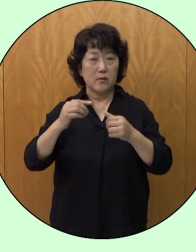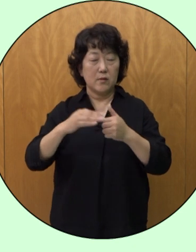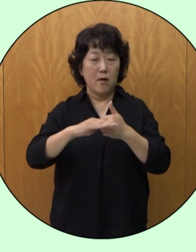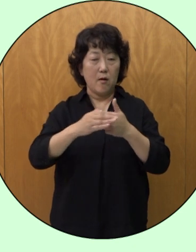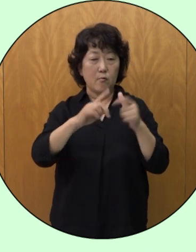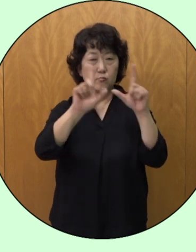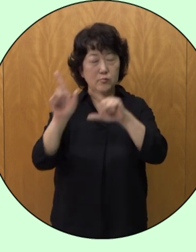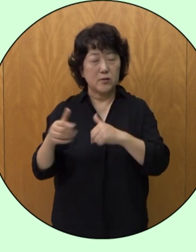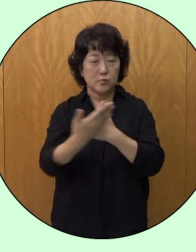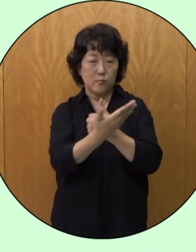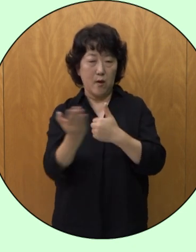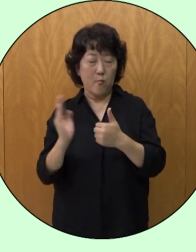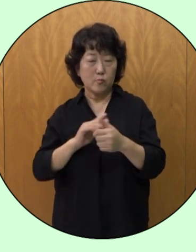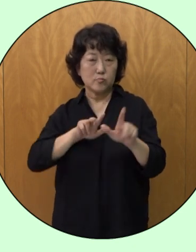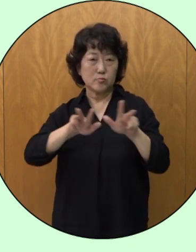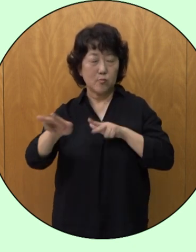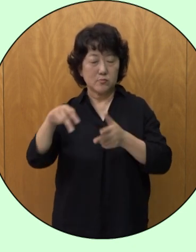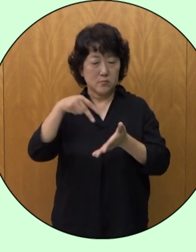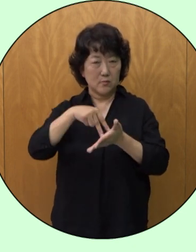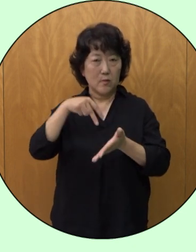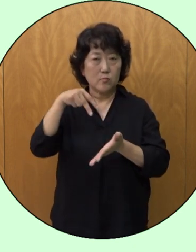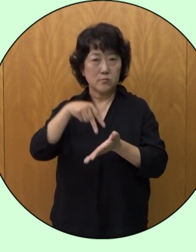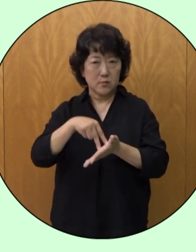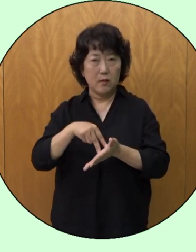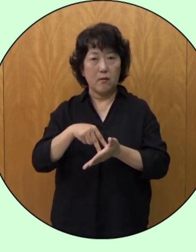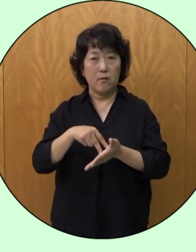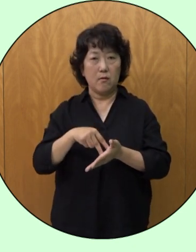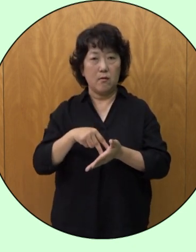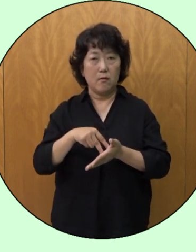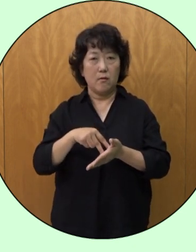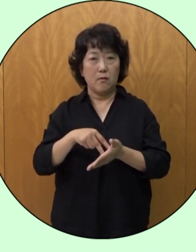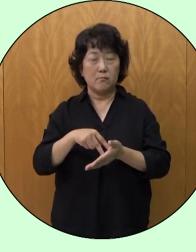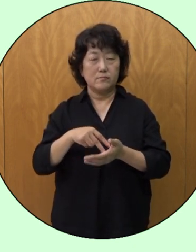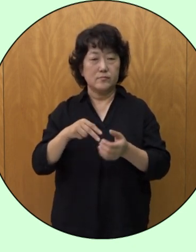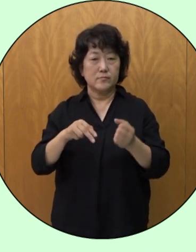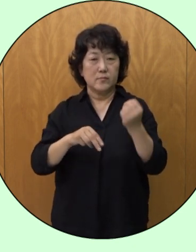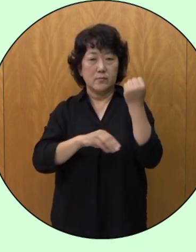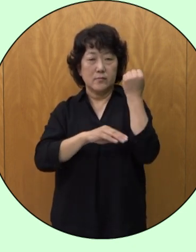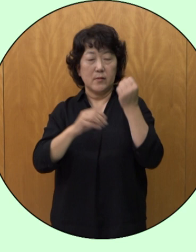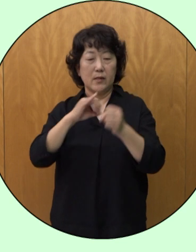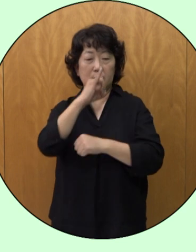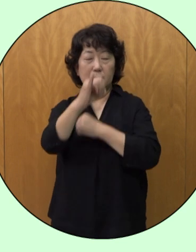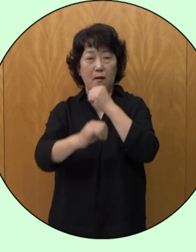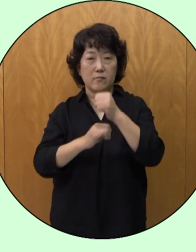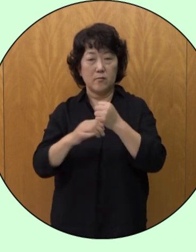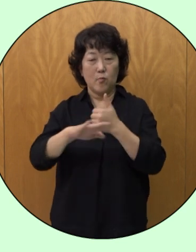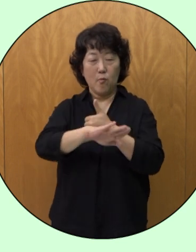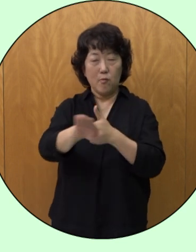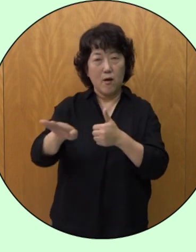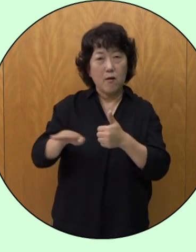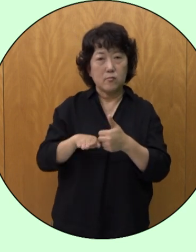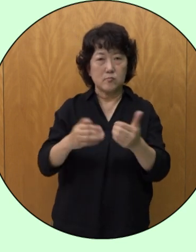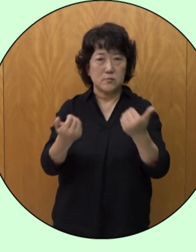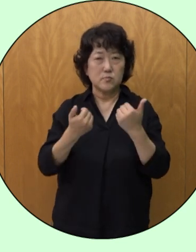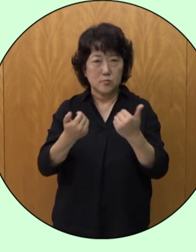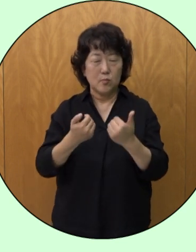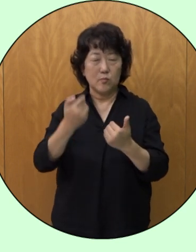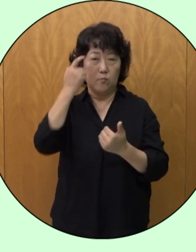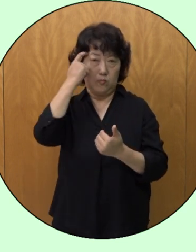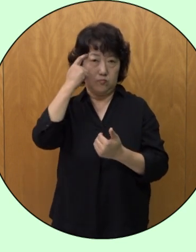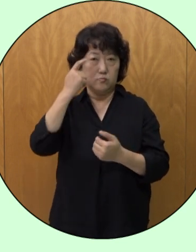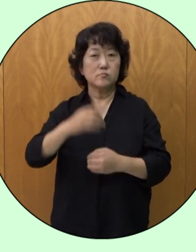行政の立場から、積善地区への情報インフラの敷設は欠かせないというふうに思っておりました